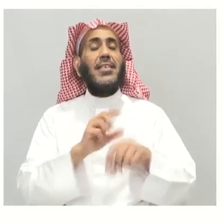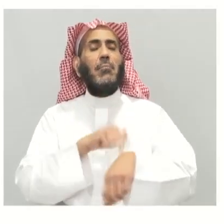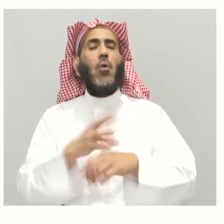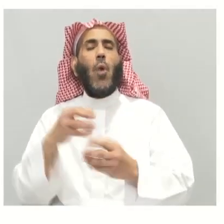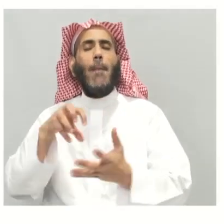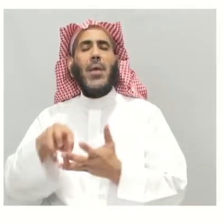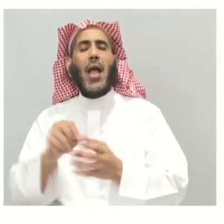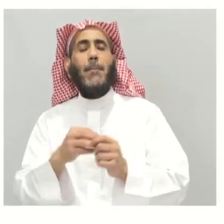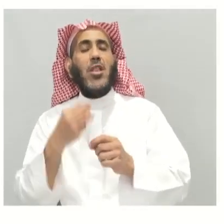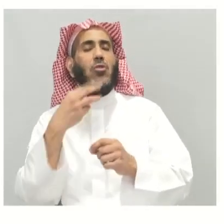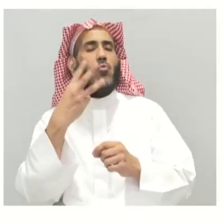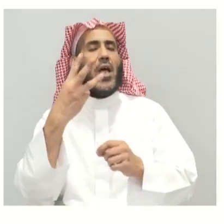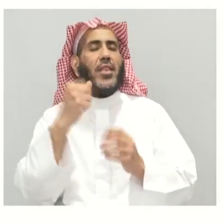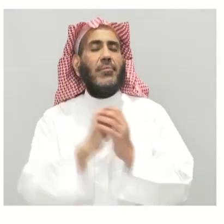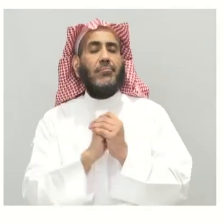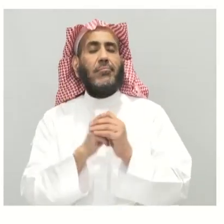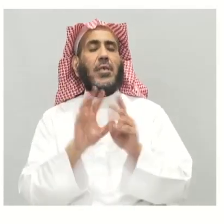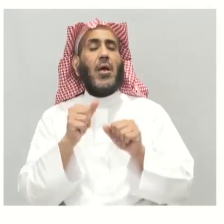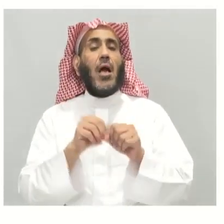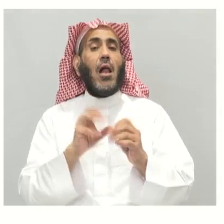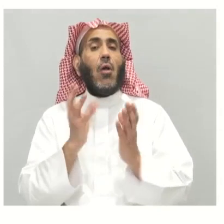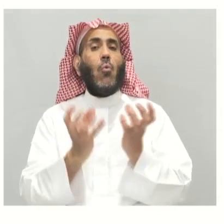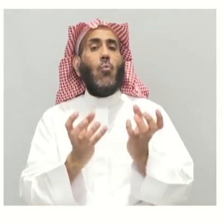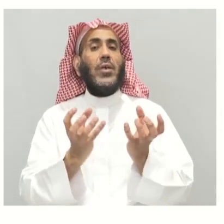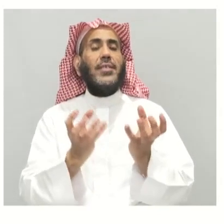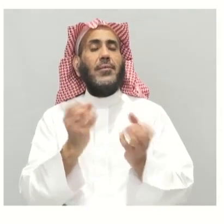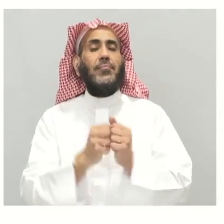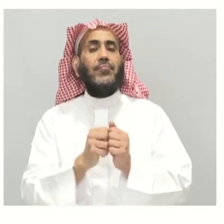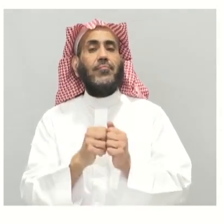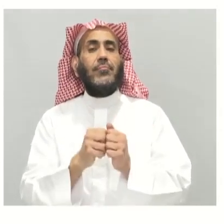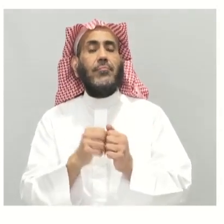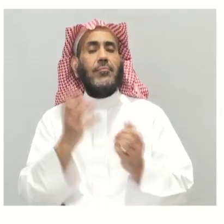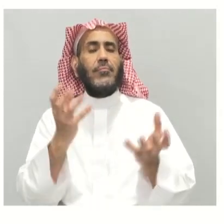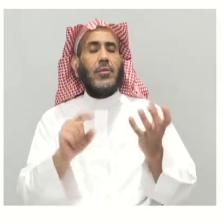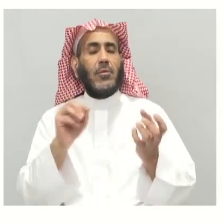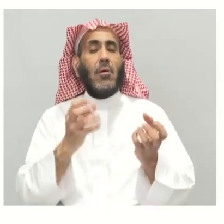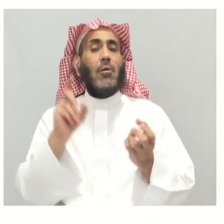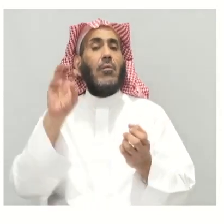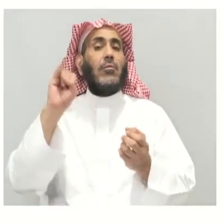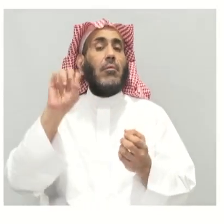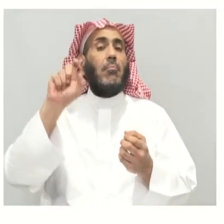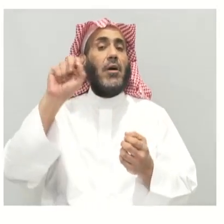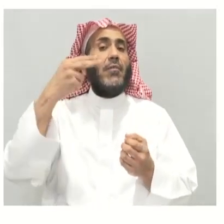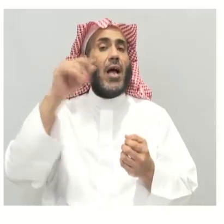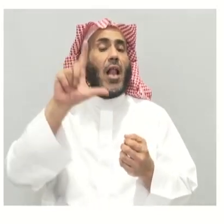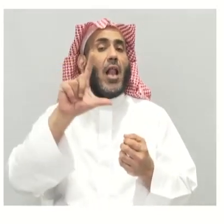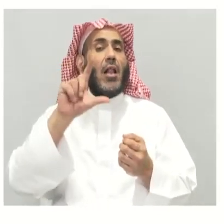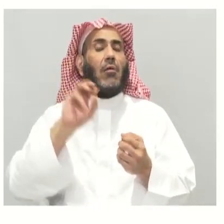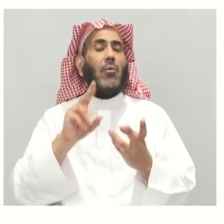والمكان من الثلاثي، إما على وزن ماذا؟ أحسنتم، إما على وزن مفعل أو على وزن